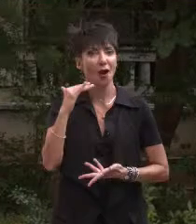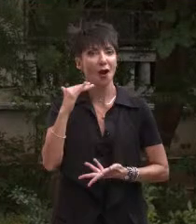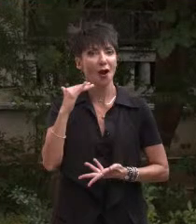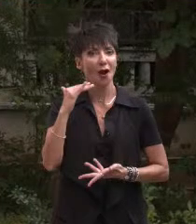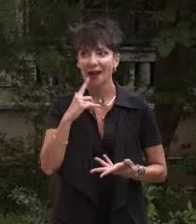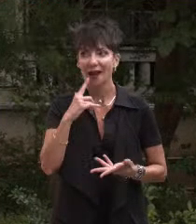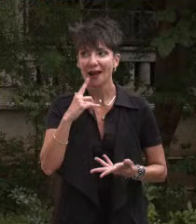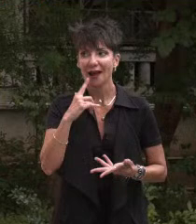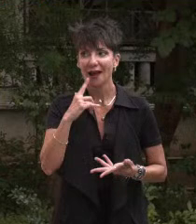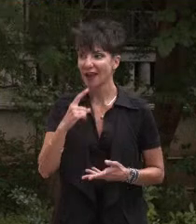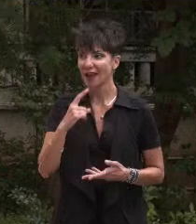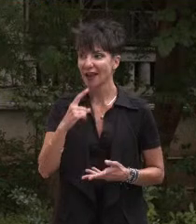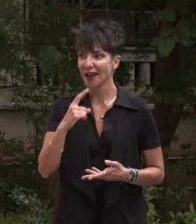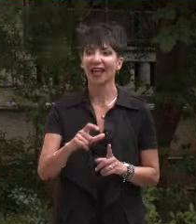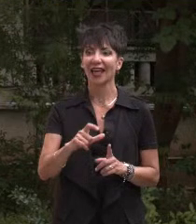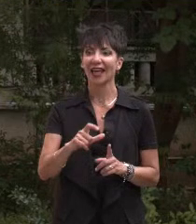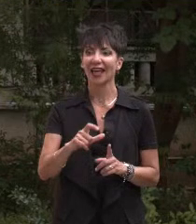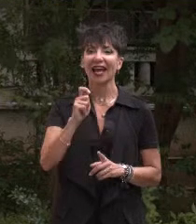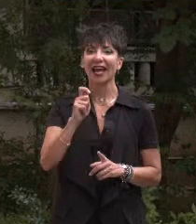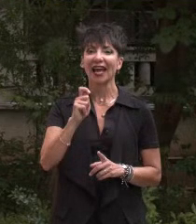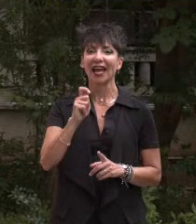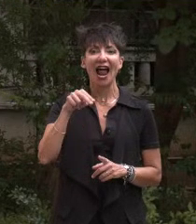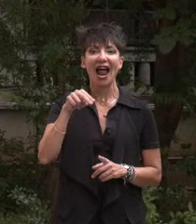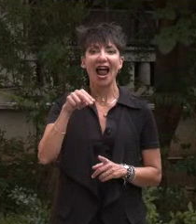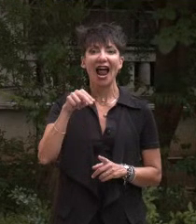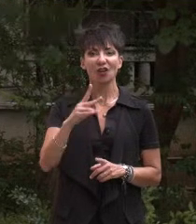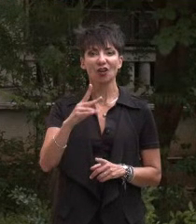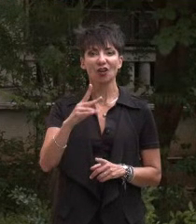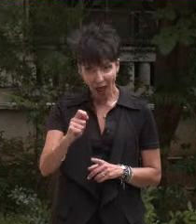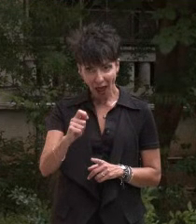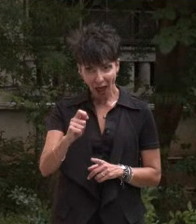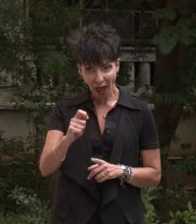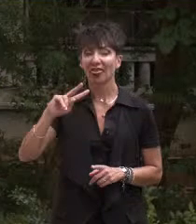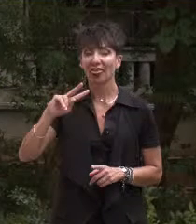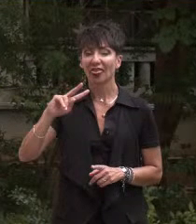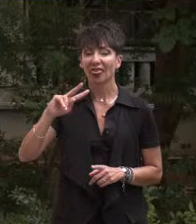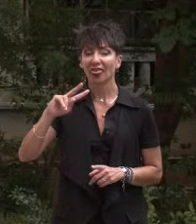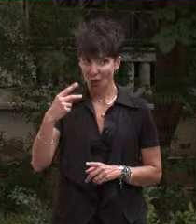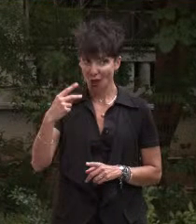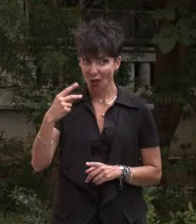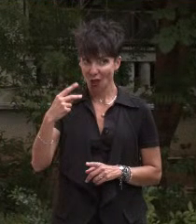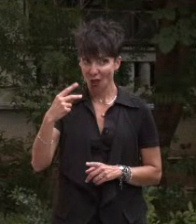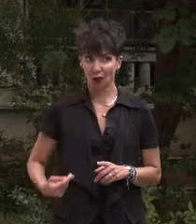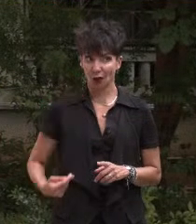Βιδάλη. Στην Καρανικόλα Παρασκευή από το δεύτερο Δημοτικό Σχολείο Χολαργού.